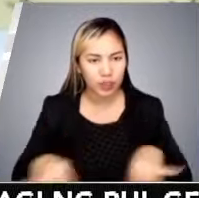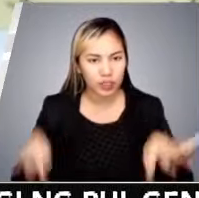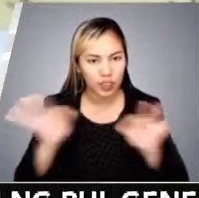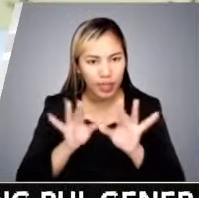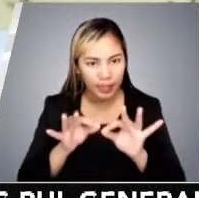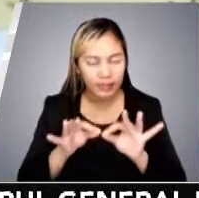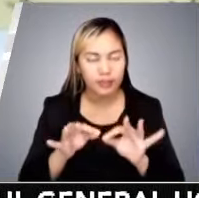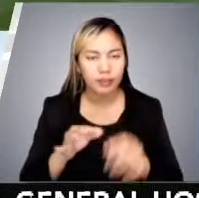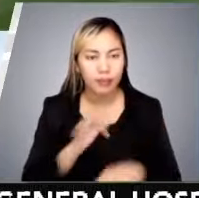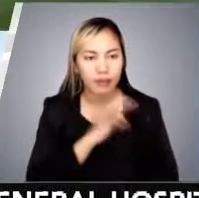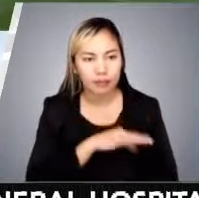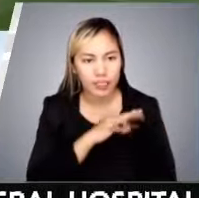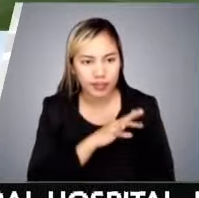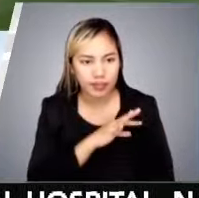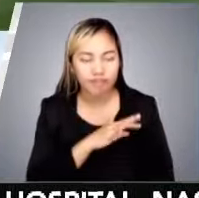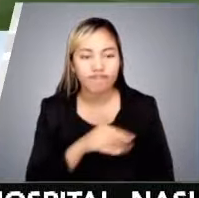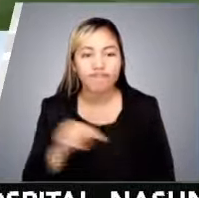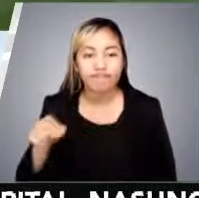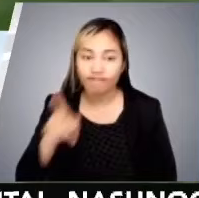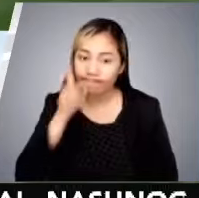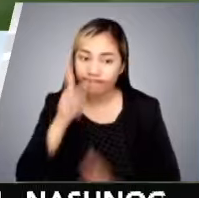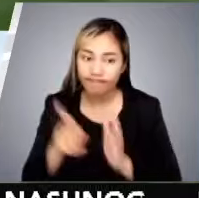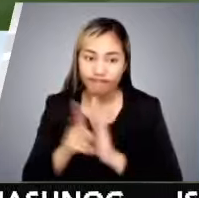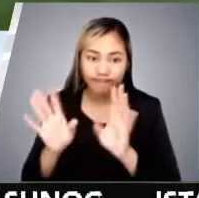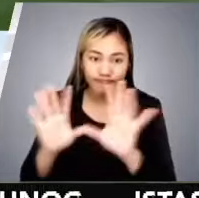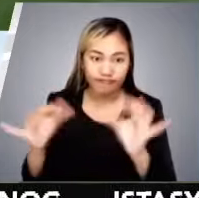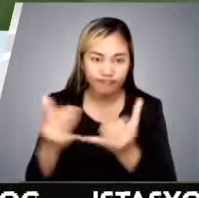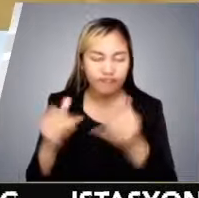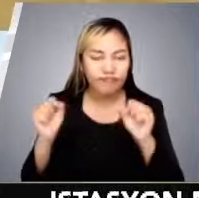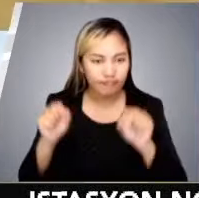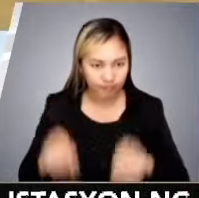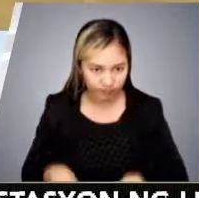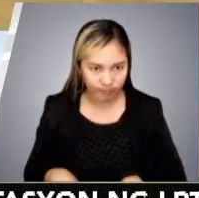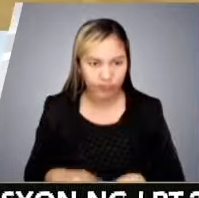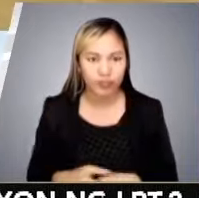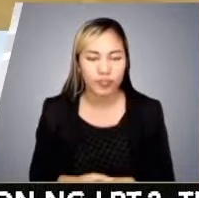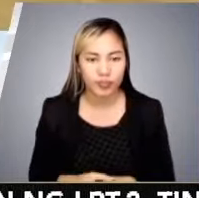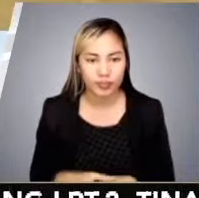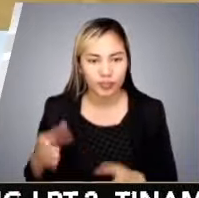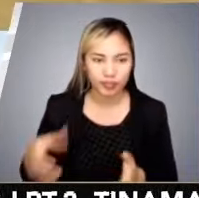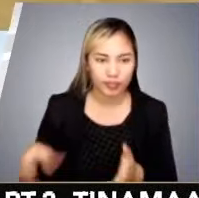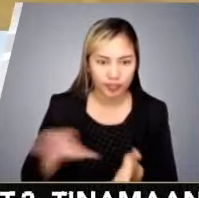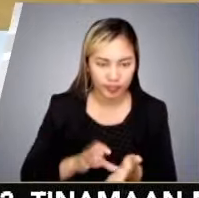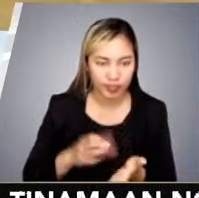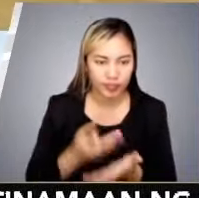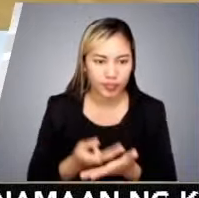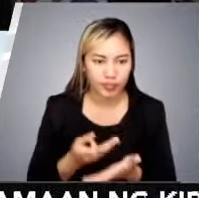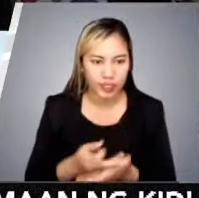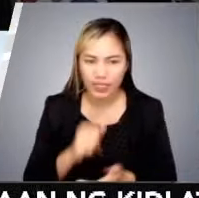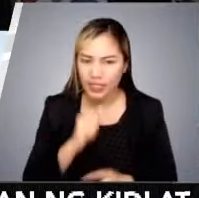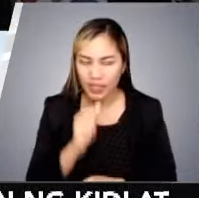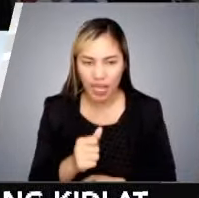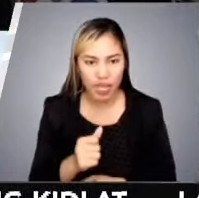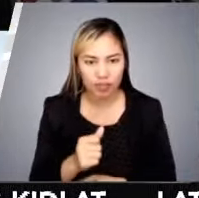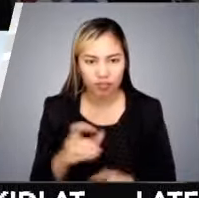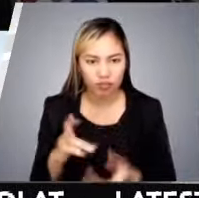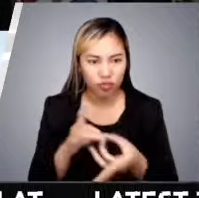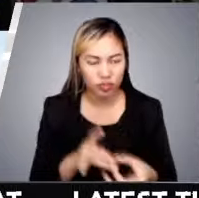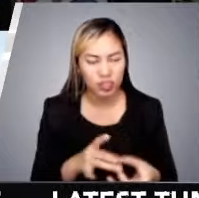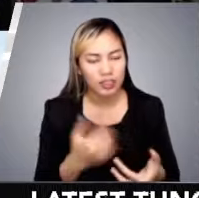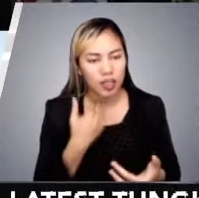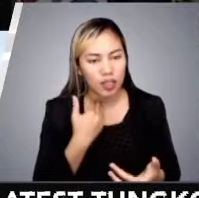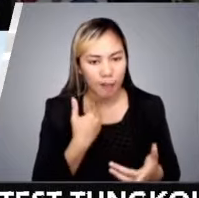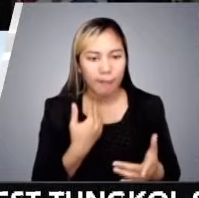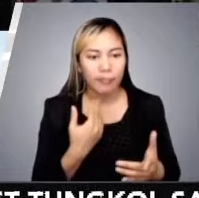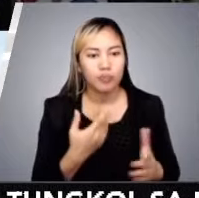is their ability to input kaagad no, yung kanilang investment kasi hindi sila ba procurement law. No? Ayon sa MIAA,